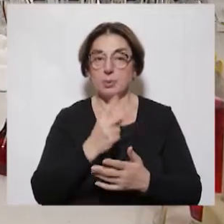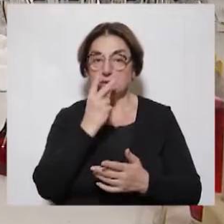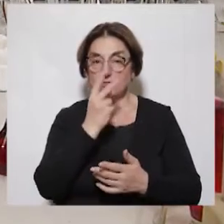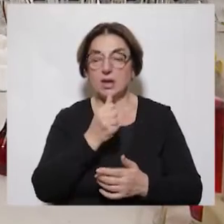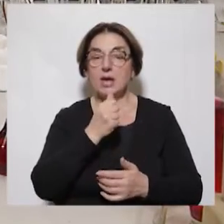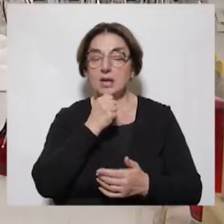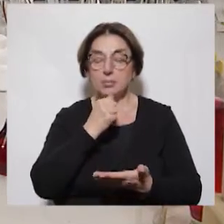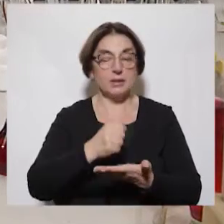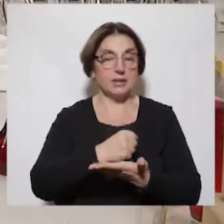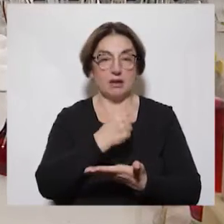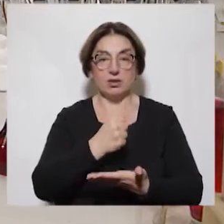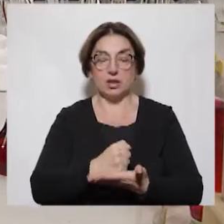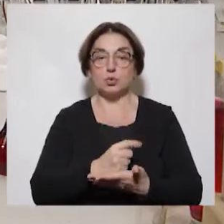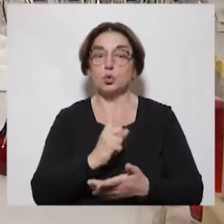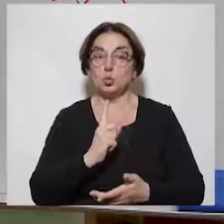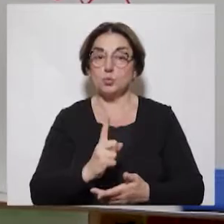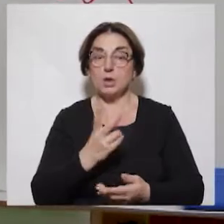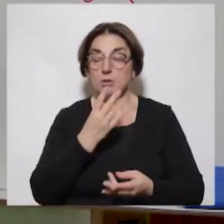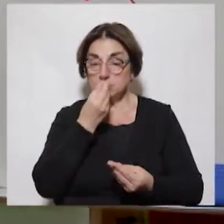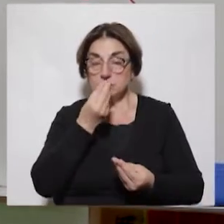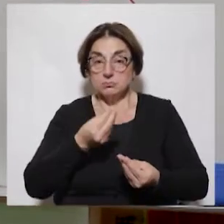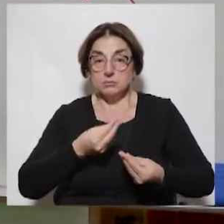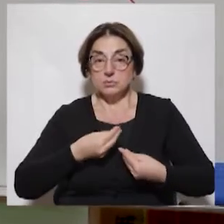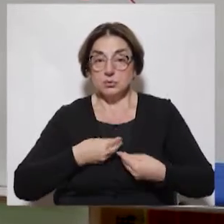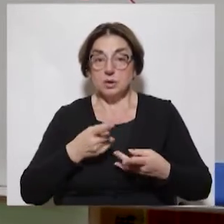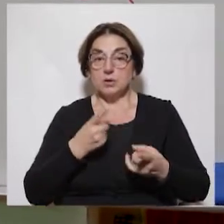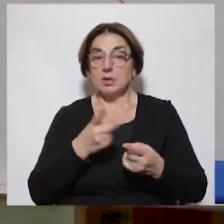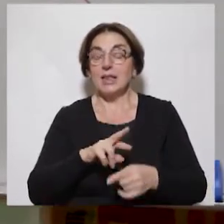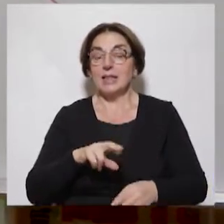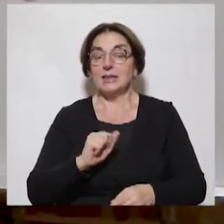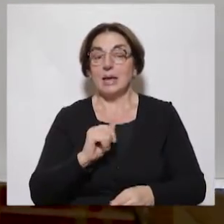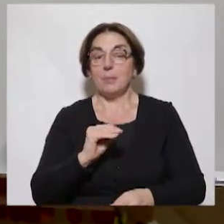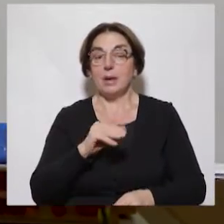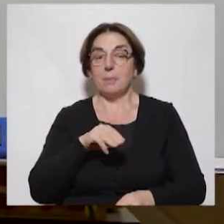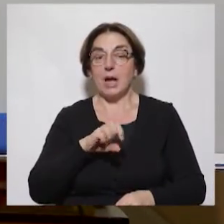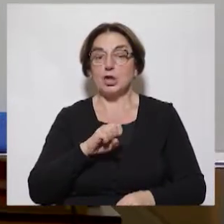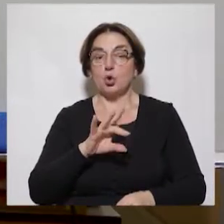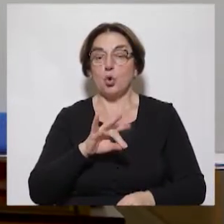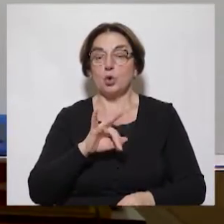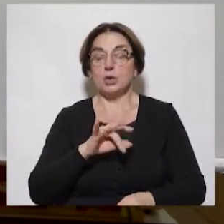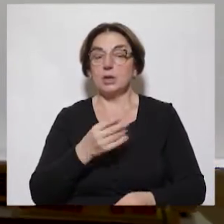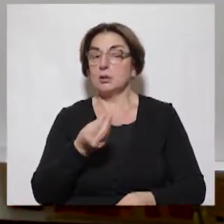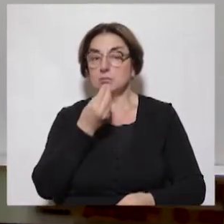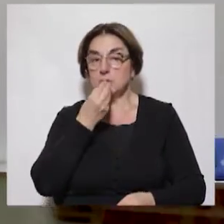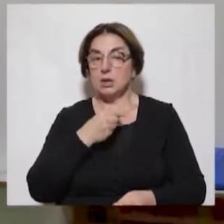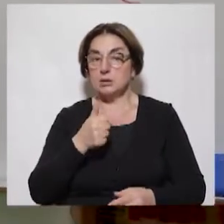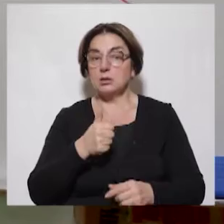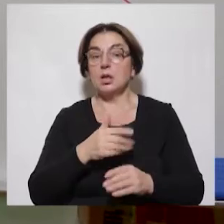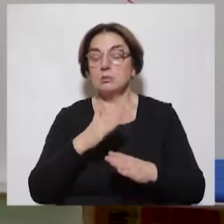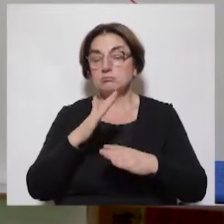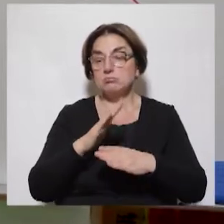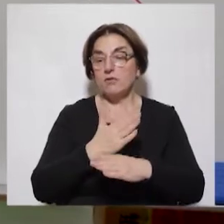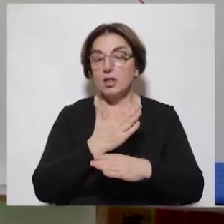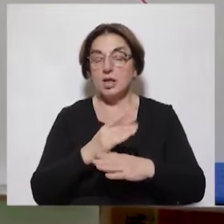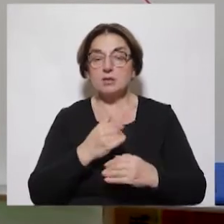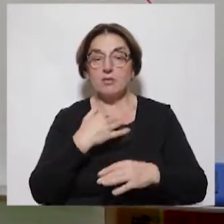ვნახავთ და ექსპერიმენტულად დავადასტურებთ. თუმცა, რისთვის მჭირდება მე დეფლეგმატორი? პირველ რიგში, დეფლეგმატორი ყოფს ძალიან კარგად